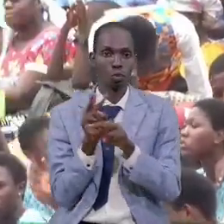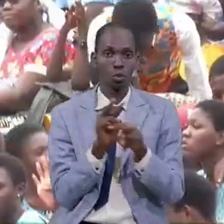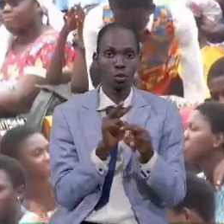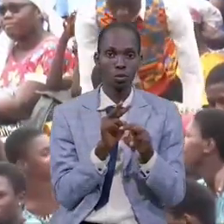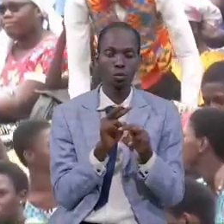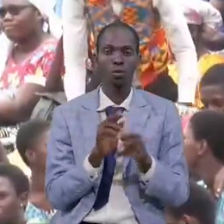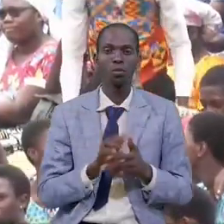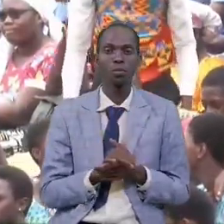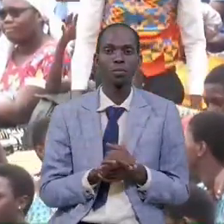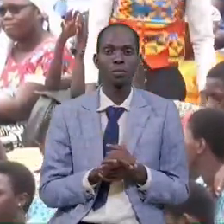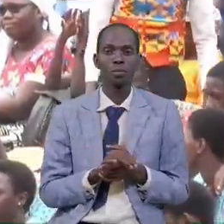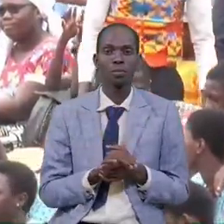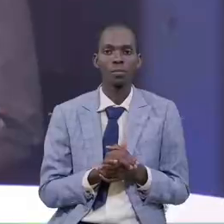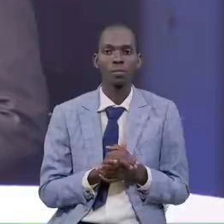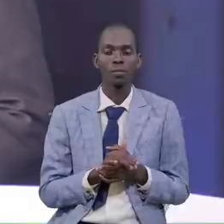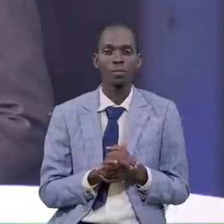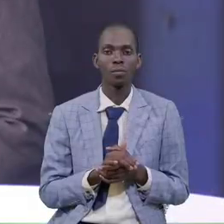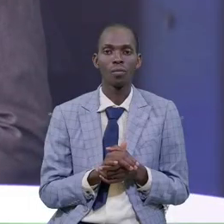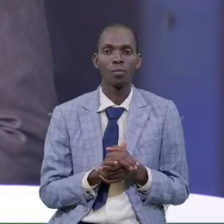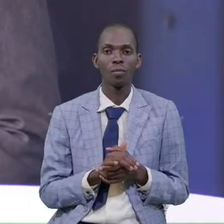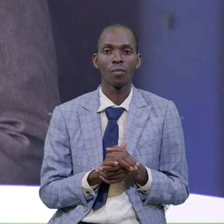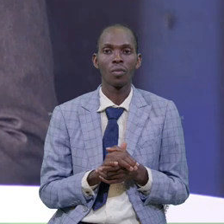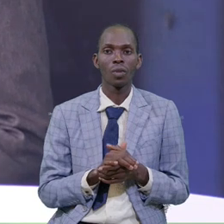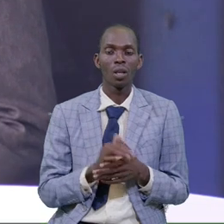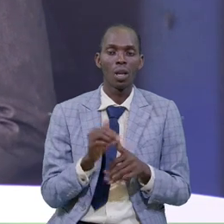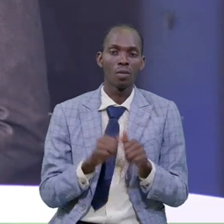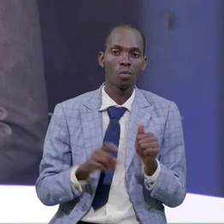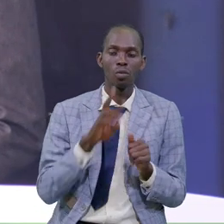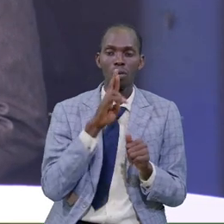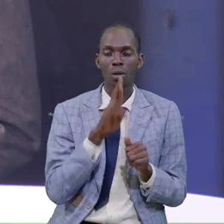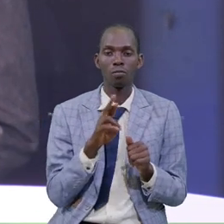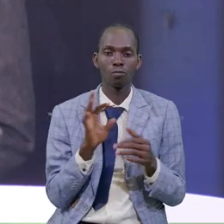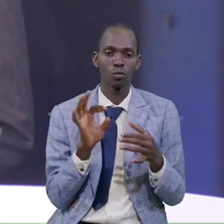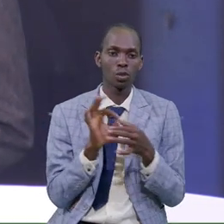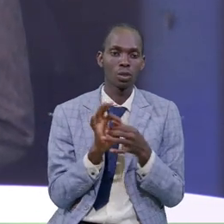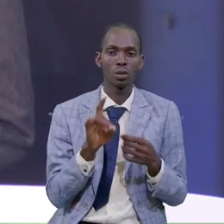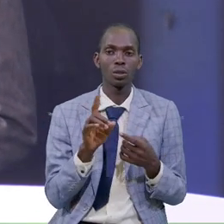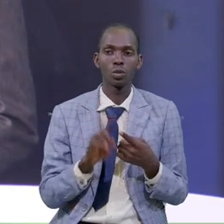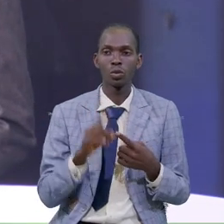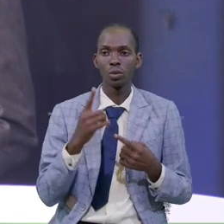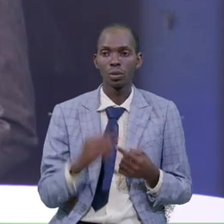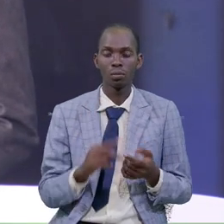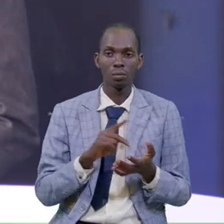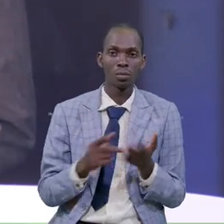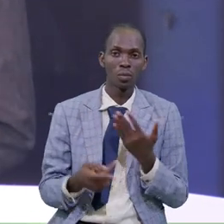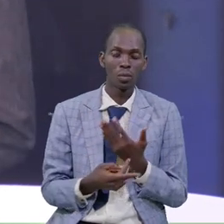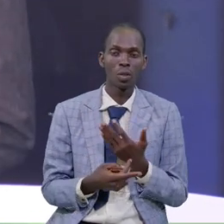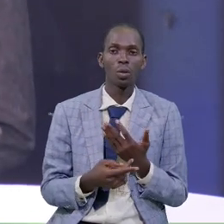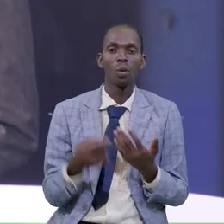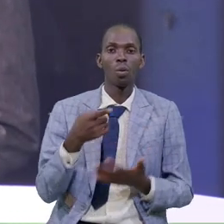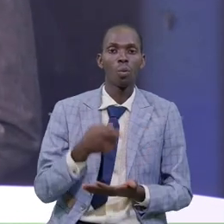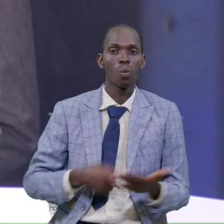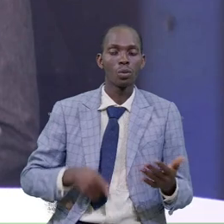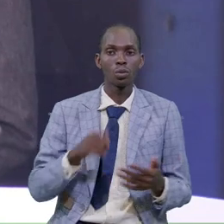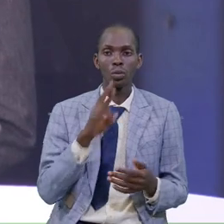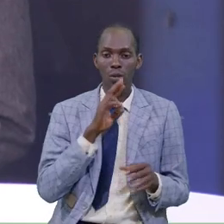linked to the Impact Academy. N'importe où vous êtes, si vous suivez en ligne,